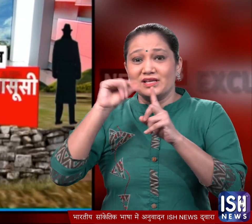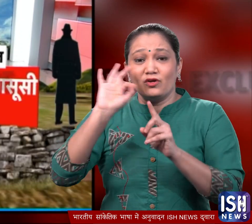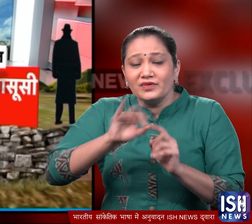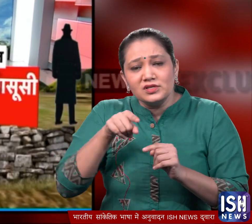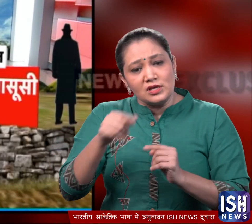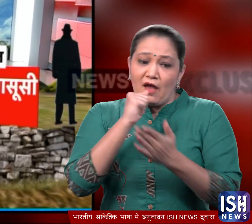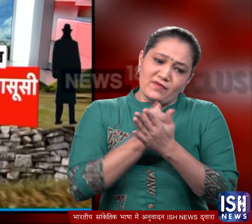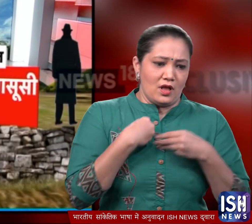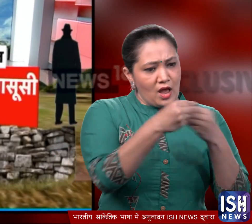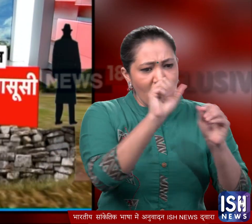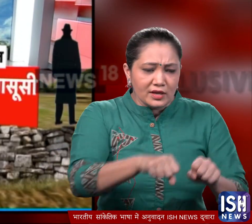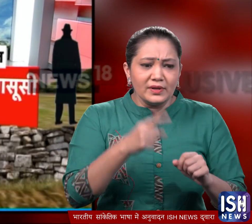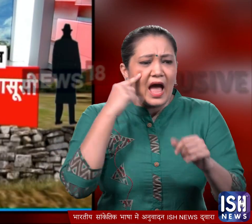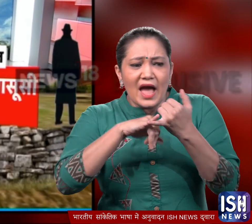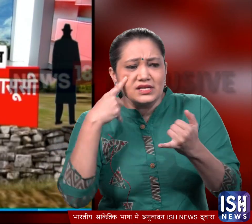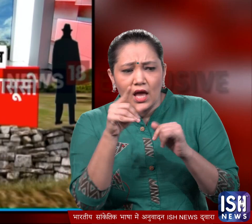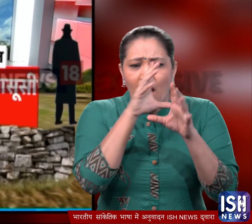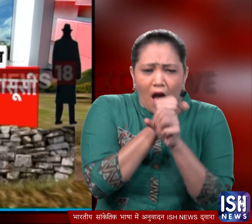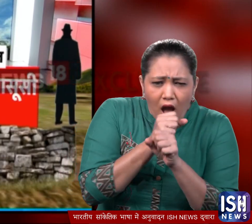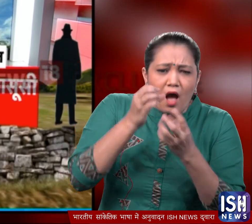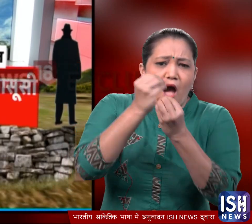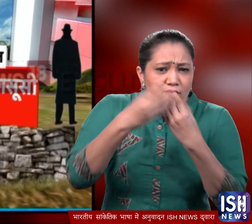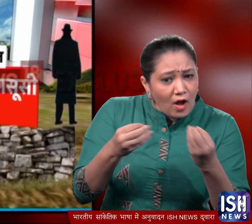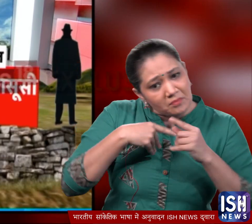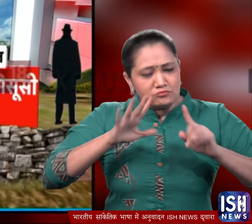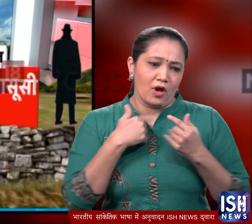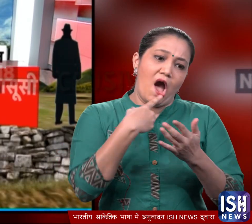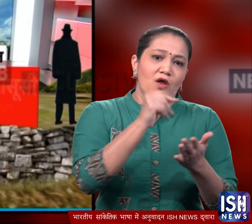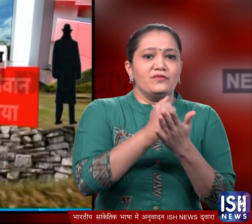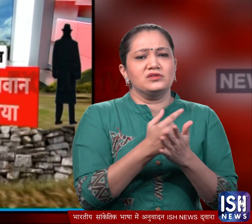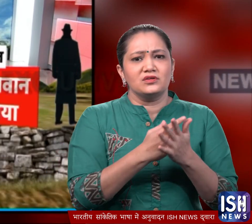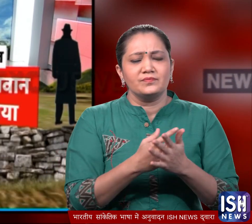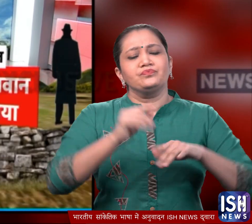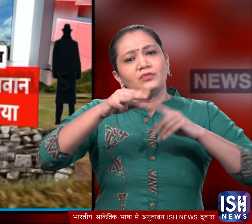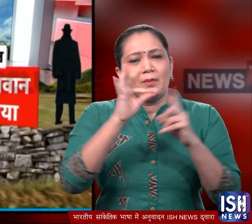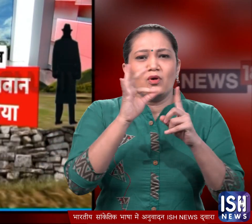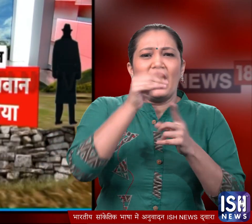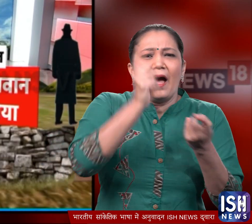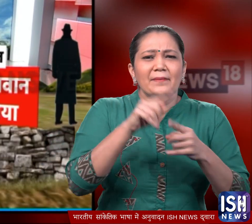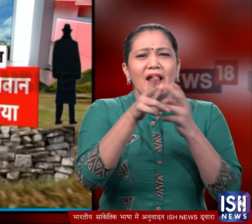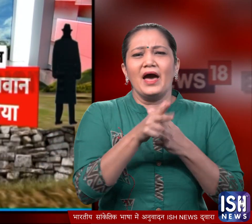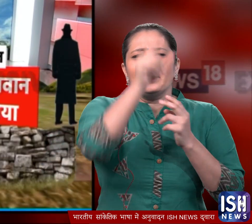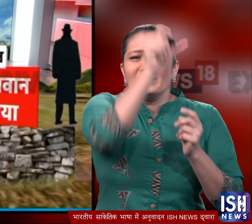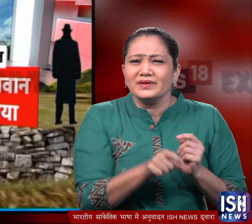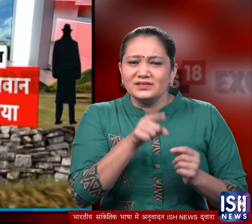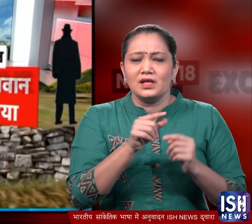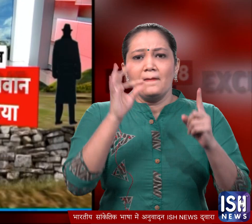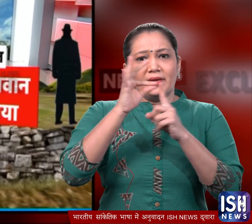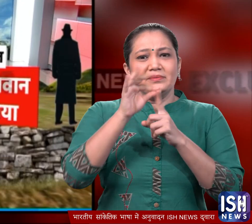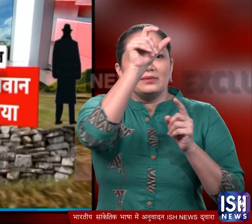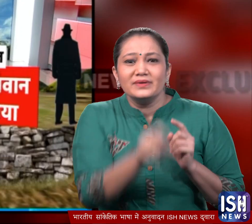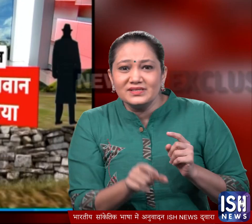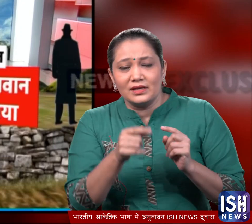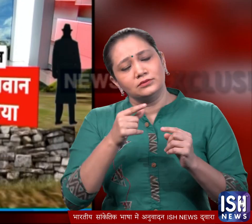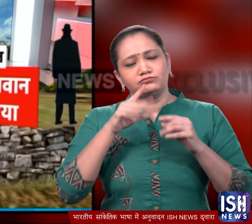गई कि उसे वीजा तभी दिया जाएगा जब वो आईएसआई के लिए जासूसी करेगा। जिसके बाद हबीब ने पोखरण में ही तैनात सेना के एक जवान परमजीत